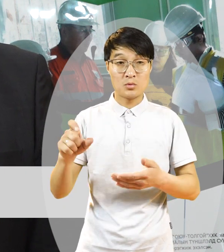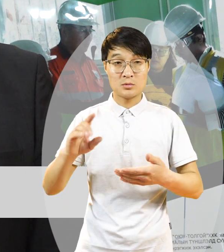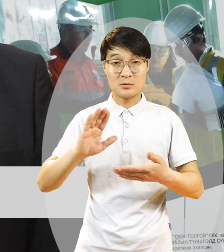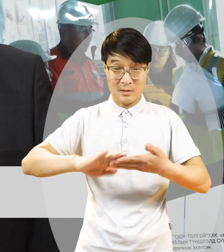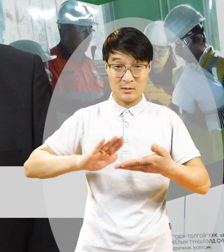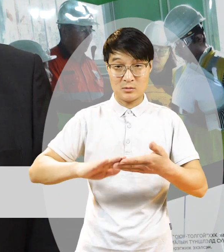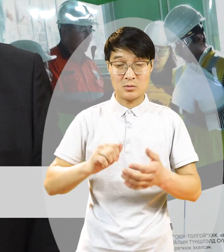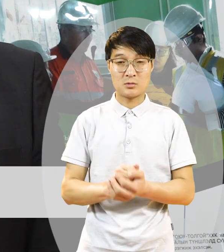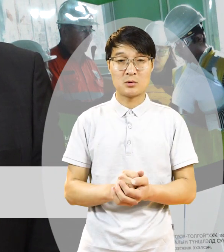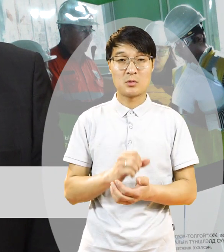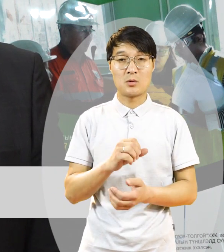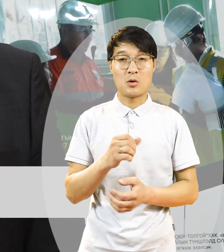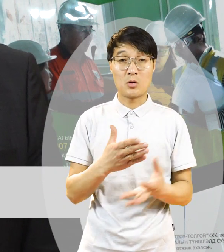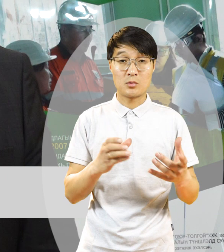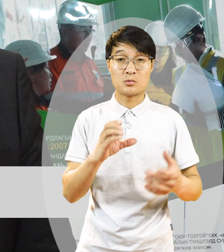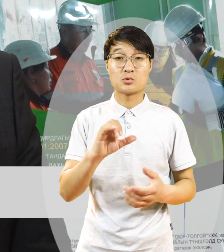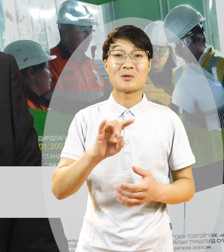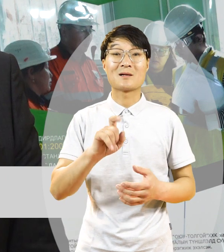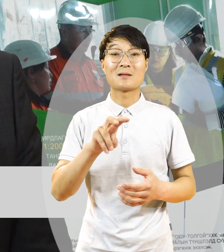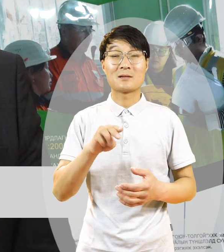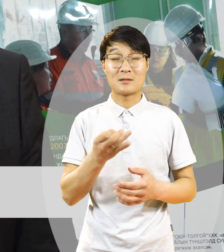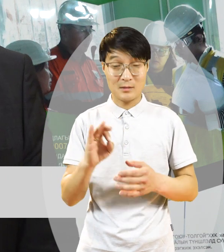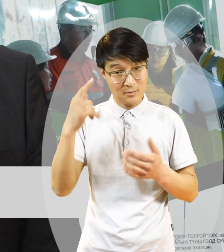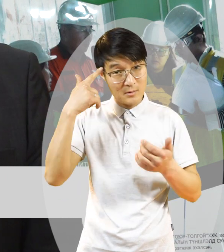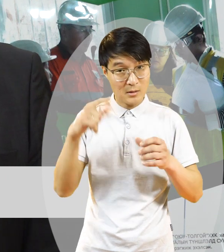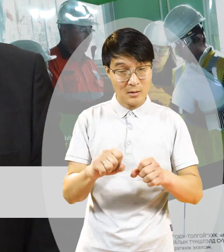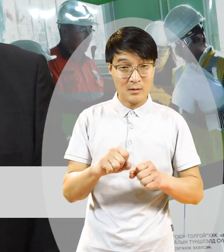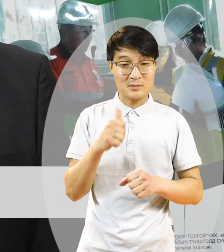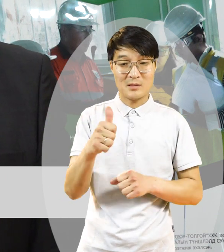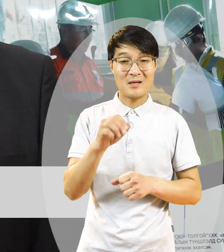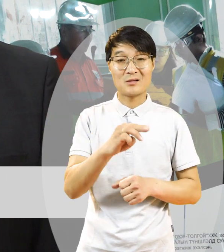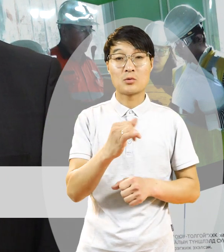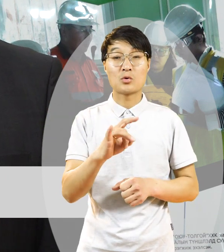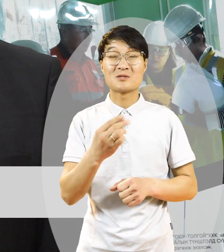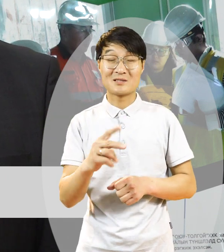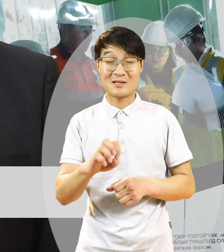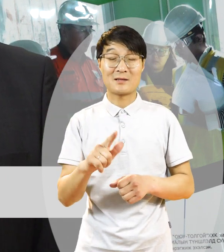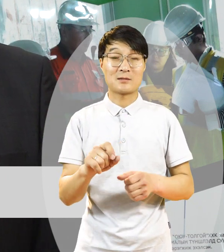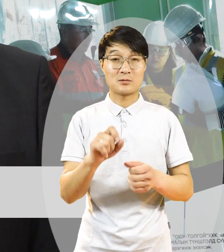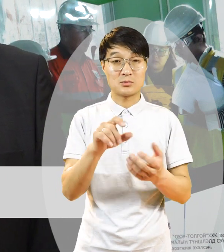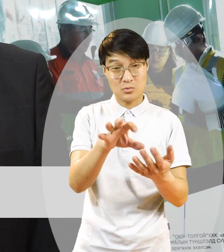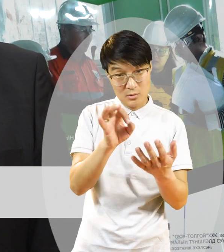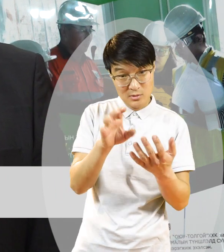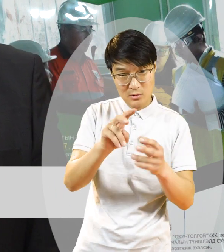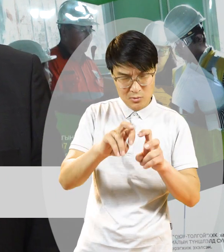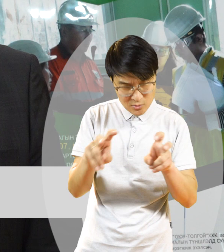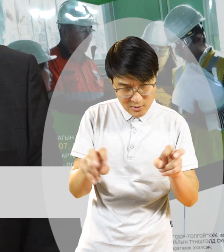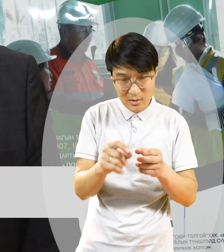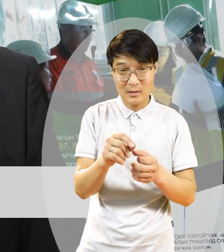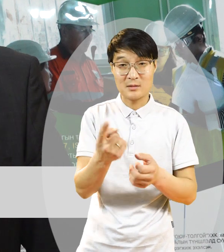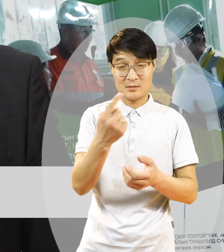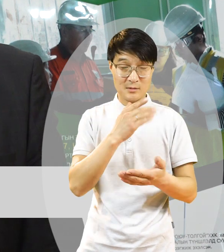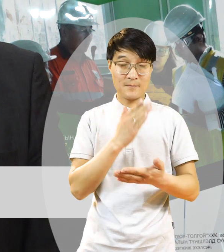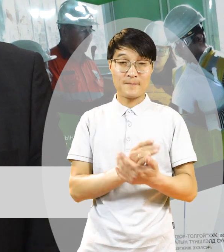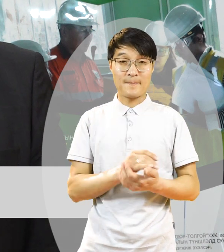мэрэгжлийн сургалтын байгууллагууд за энэ одоо манай Дорнтой аймгийн бүлдэгний коллежийн сайн туршлагыг судлахаар үрлцэн ирсэн байж гэн. За ер нь Дорнтой